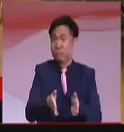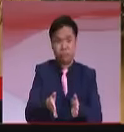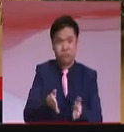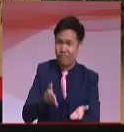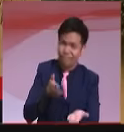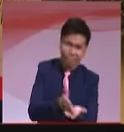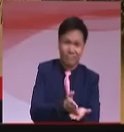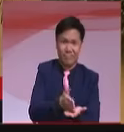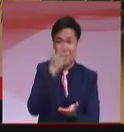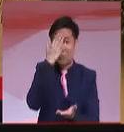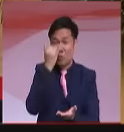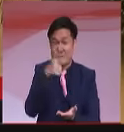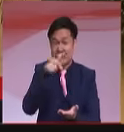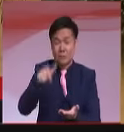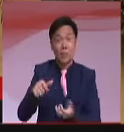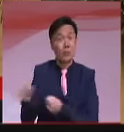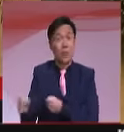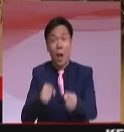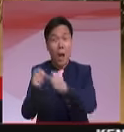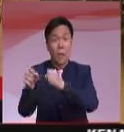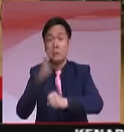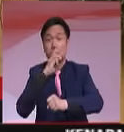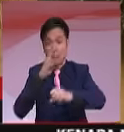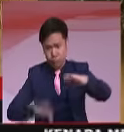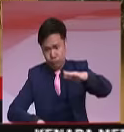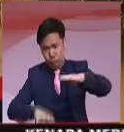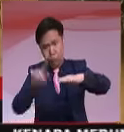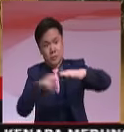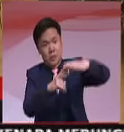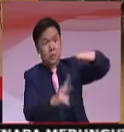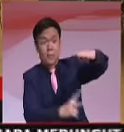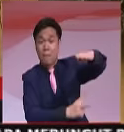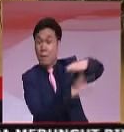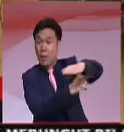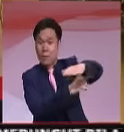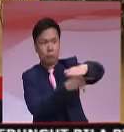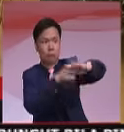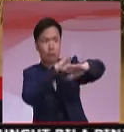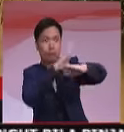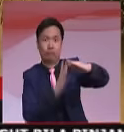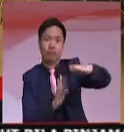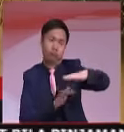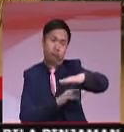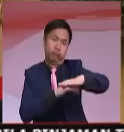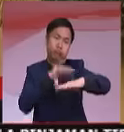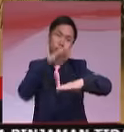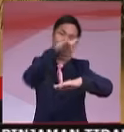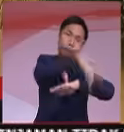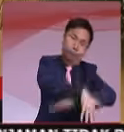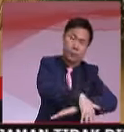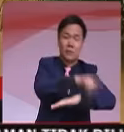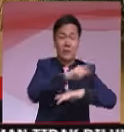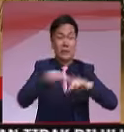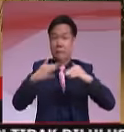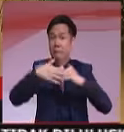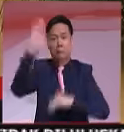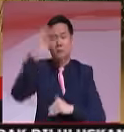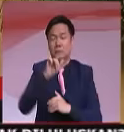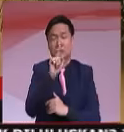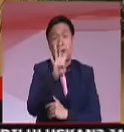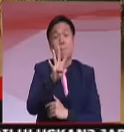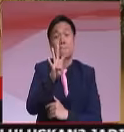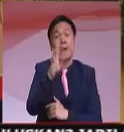naik melimpahi jabatan sejak awal pagi tadi jabatan tenggelam apabila air sungai lebih naik setinggi empat meter